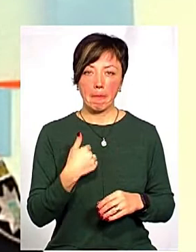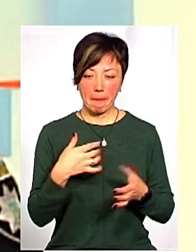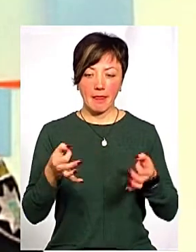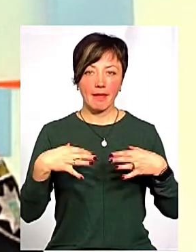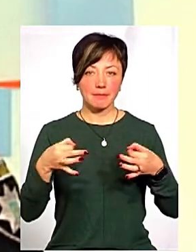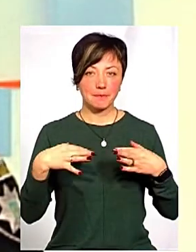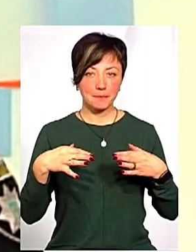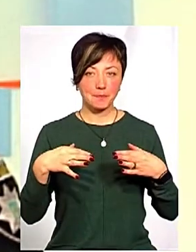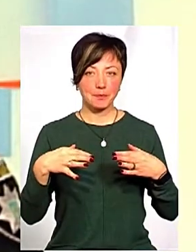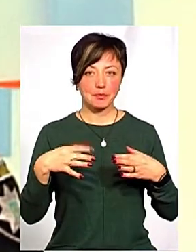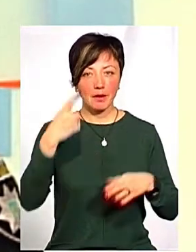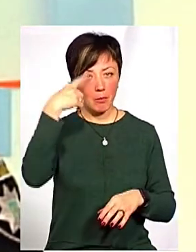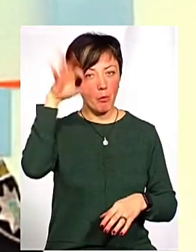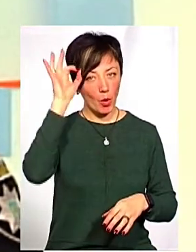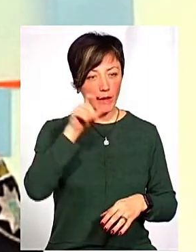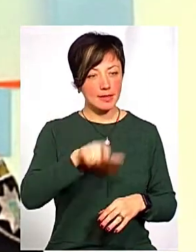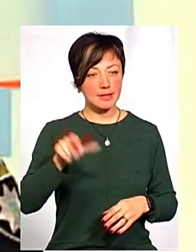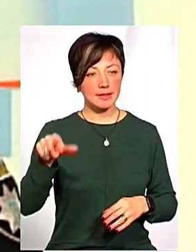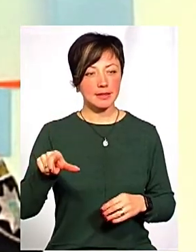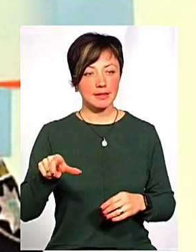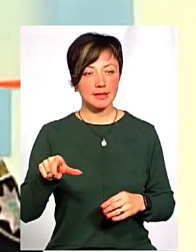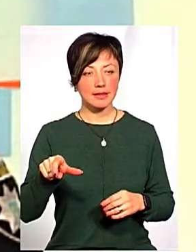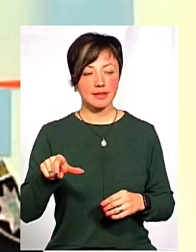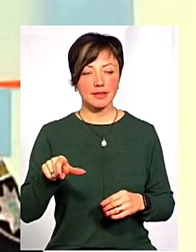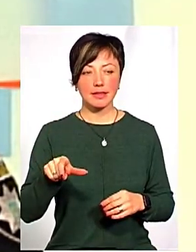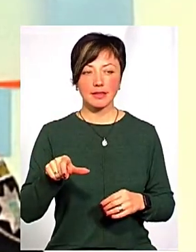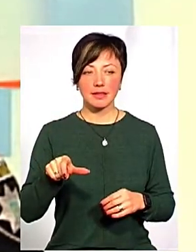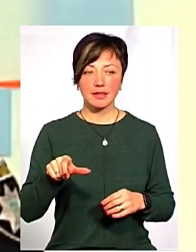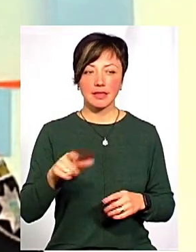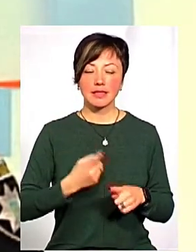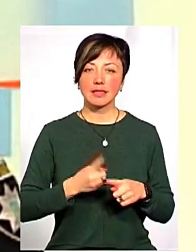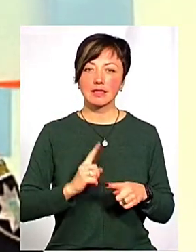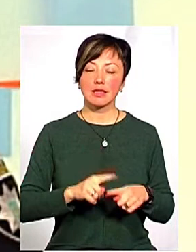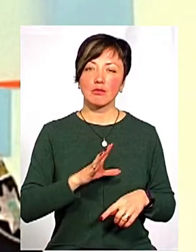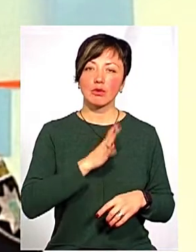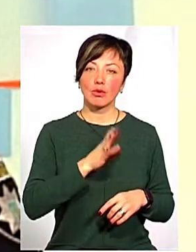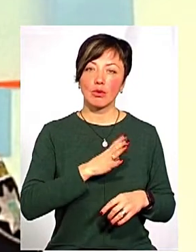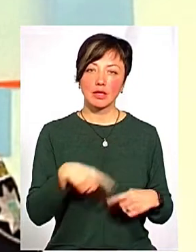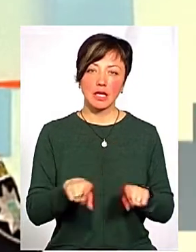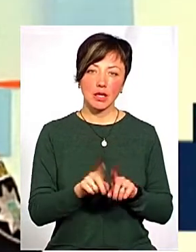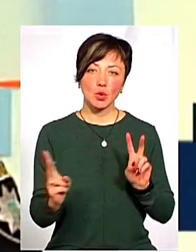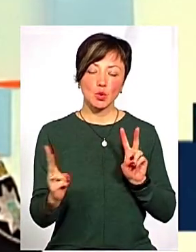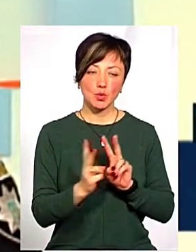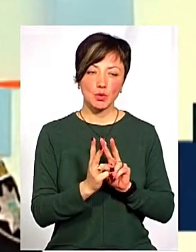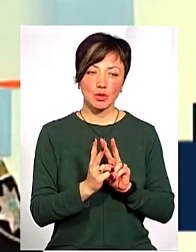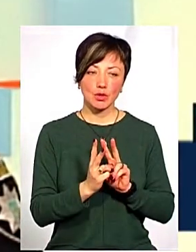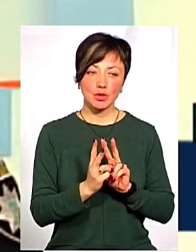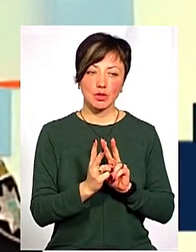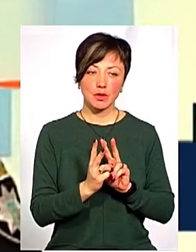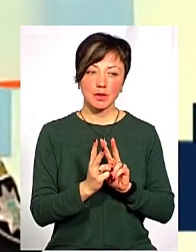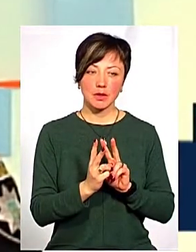мені розповідали поліцейські, і навіть це було на такій зустрічі, де